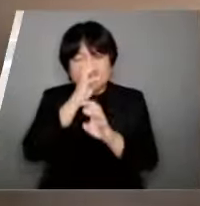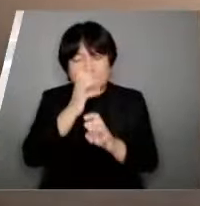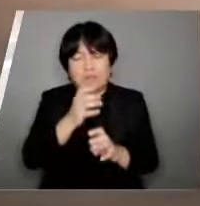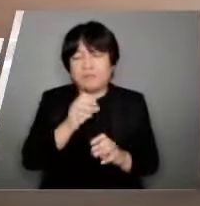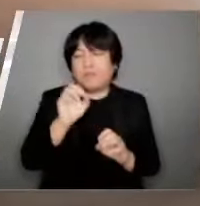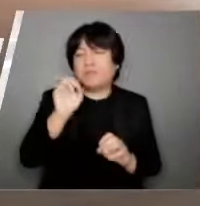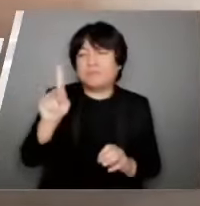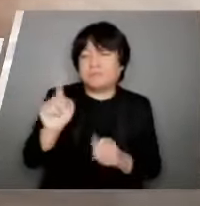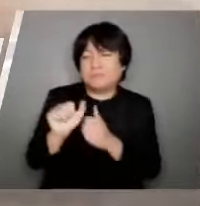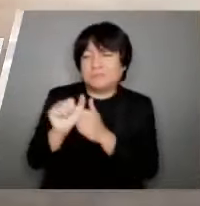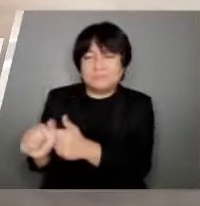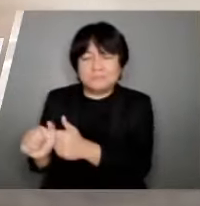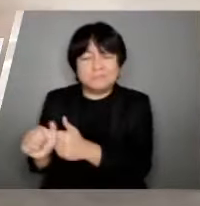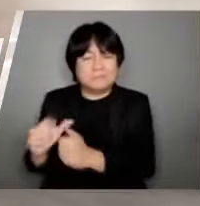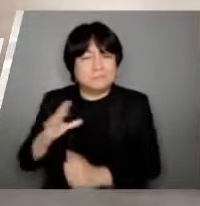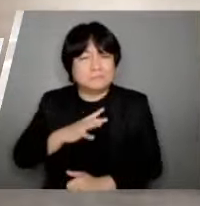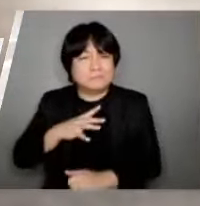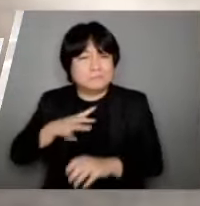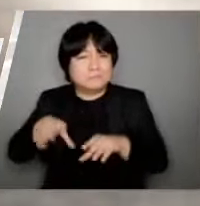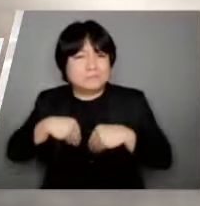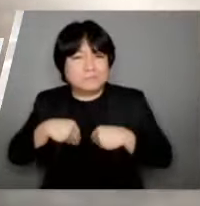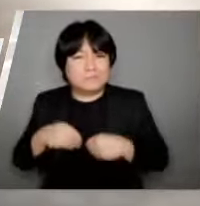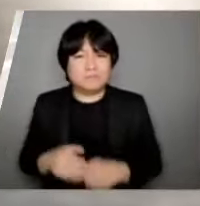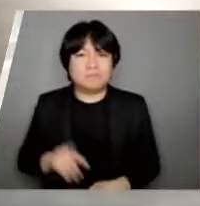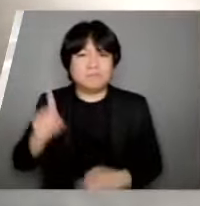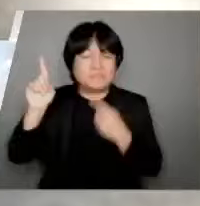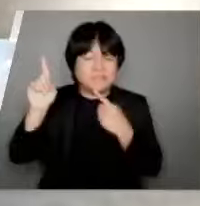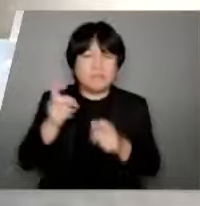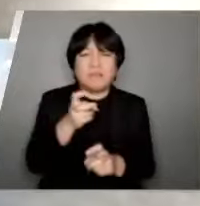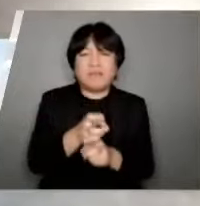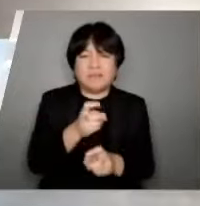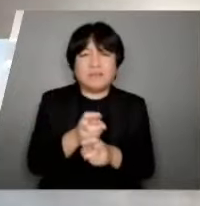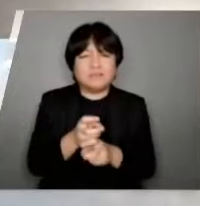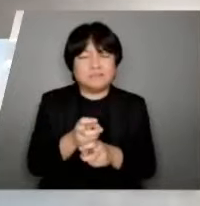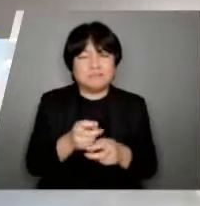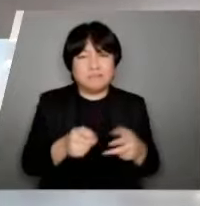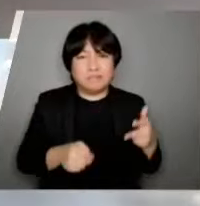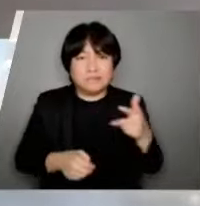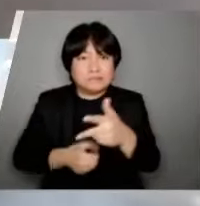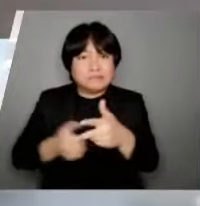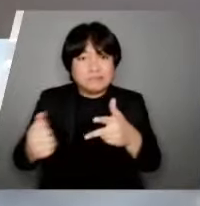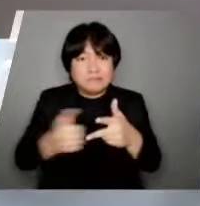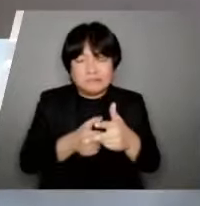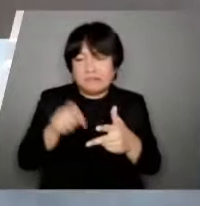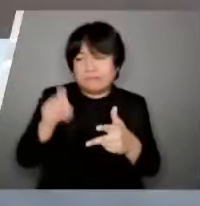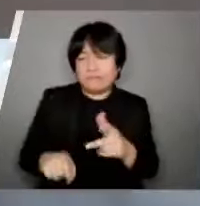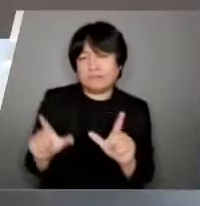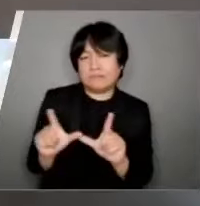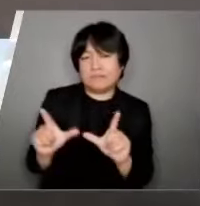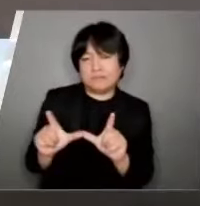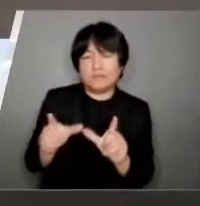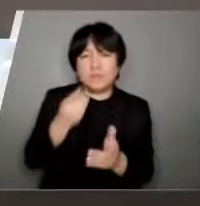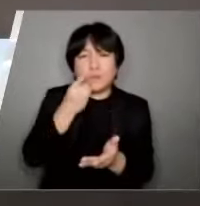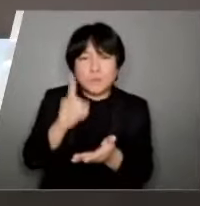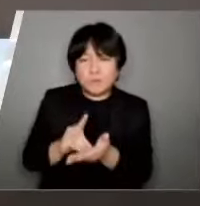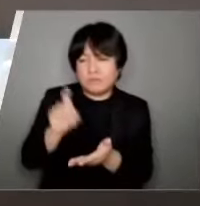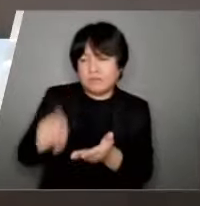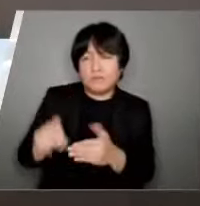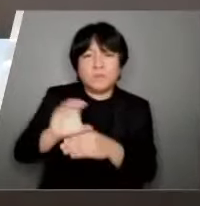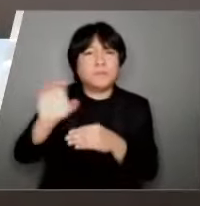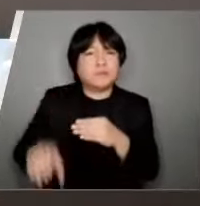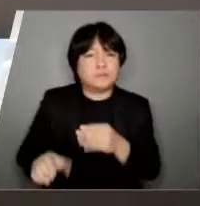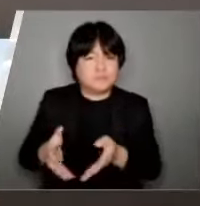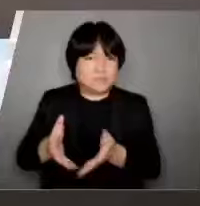ngayon mag-travel ng baboy gawa nung sa ASF. Dapat yung papel mo talaga kompleto. Di ka